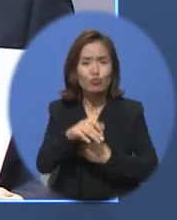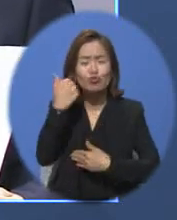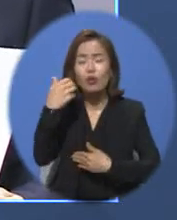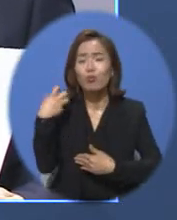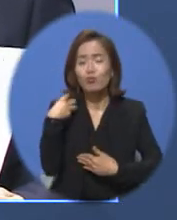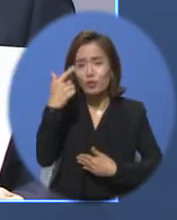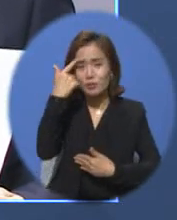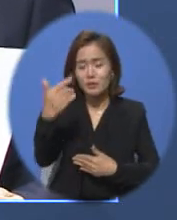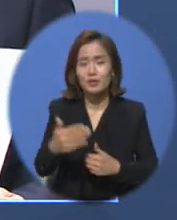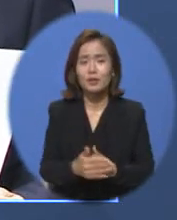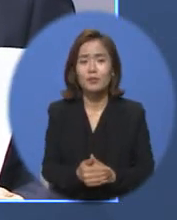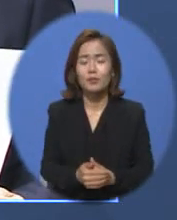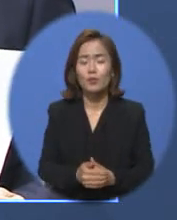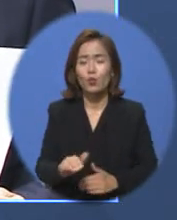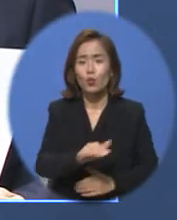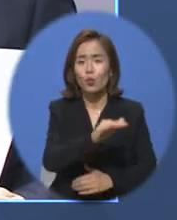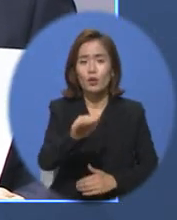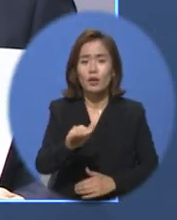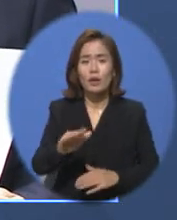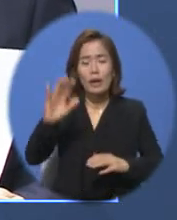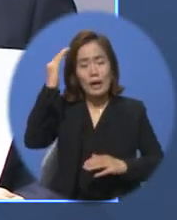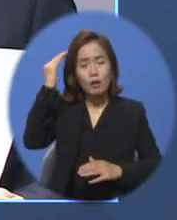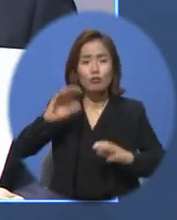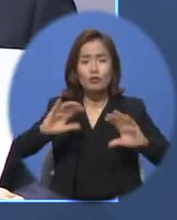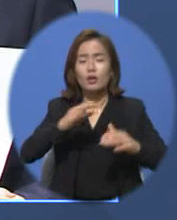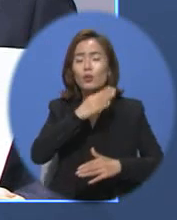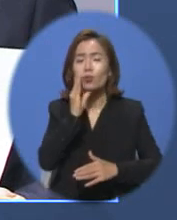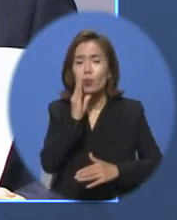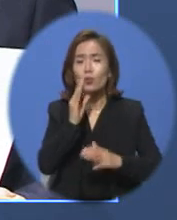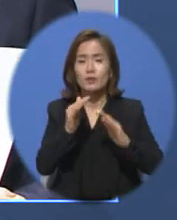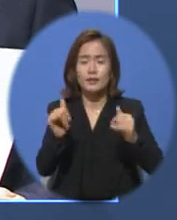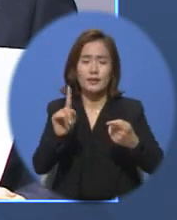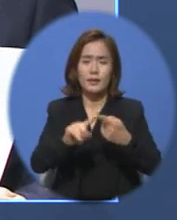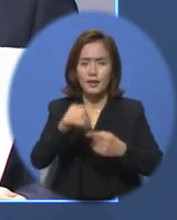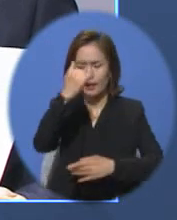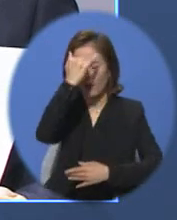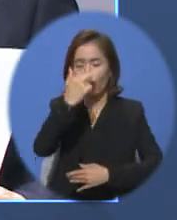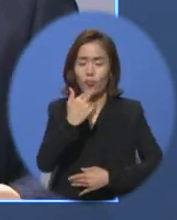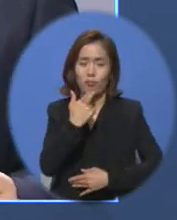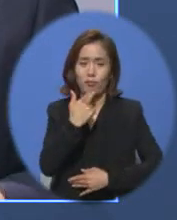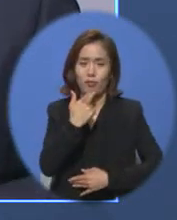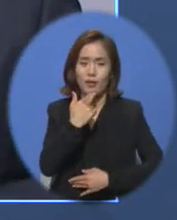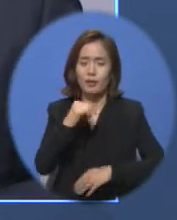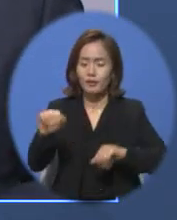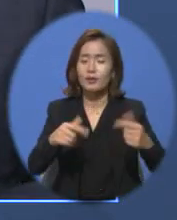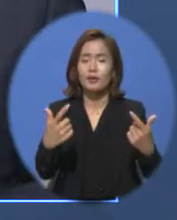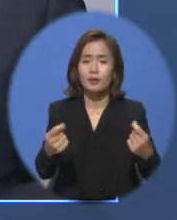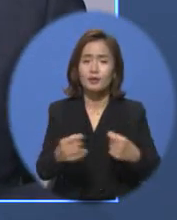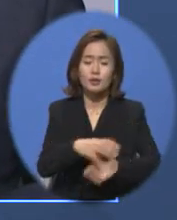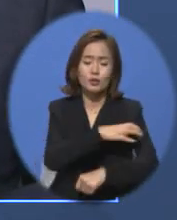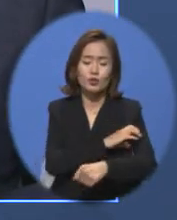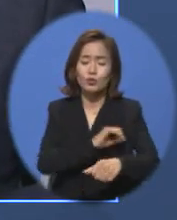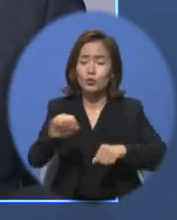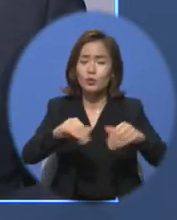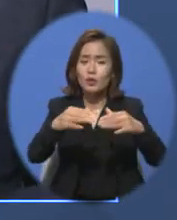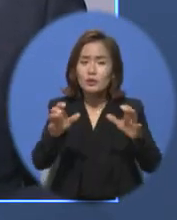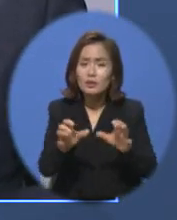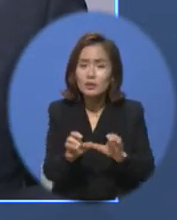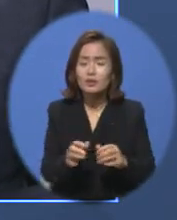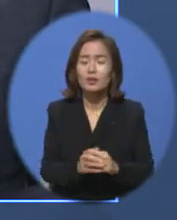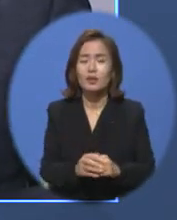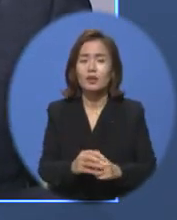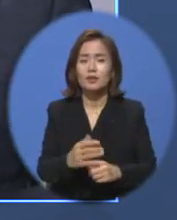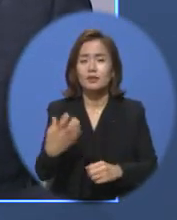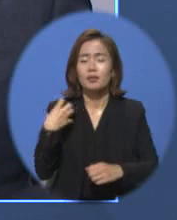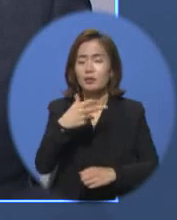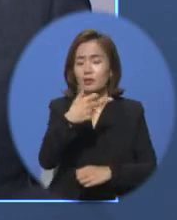하겠는가?저는그것이 우리나라에서노인을존중하는올바른태도가아니라고생각합니다 .저는여기서집권당의역할이 특히중요하다고